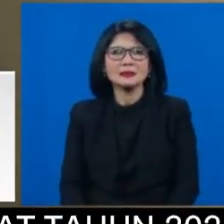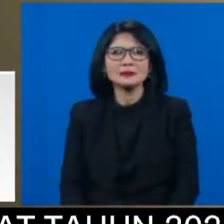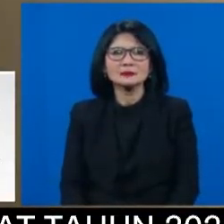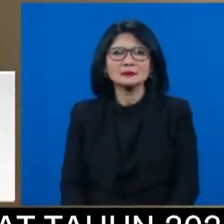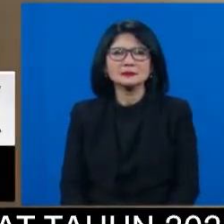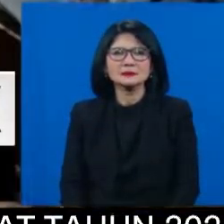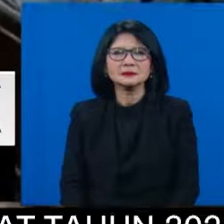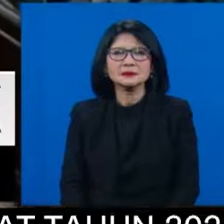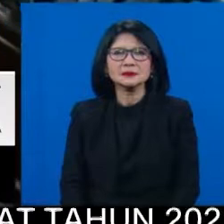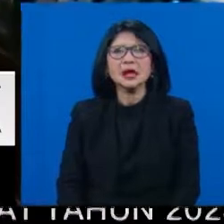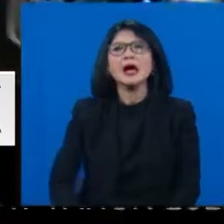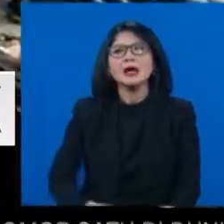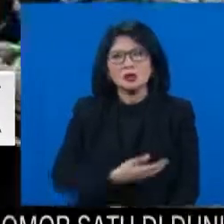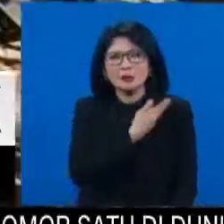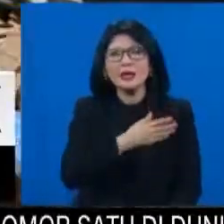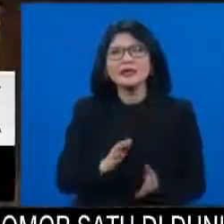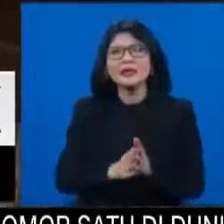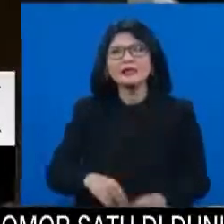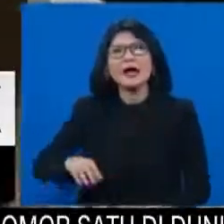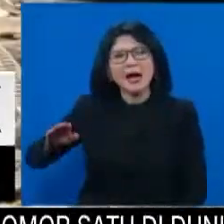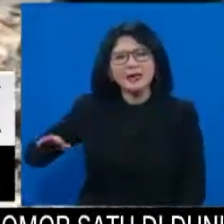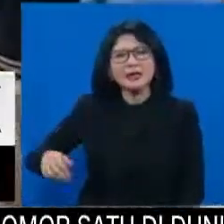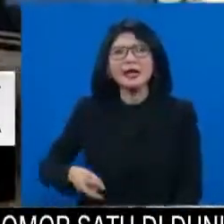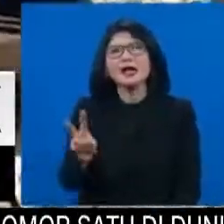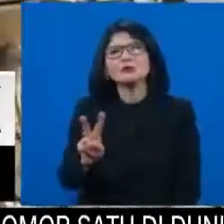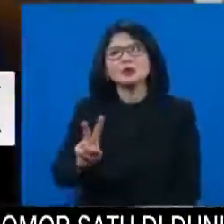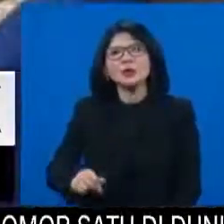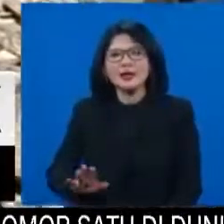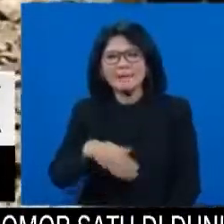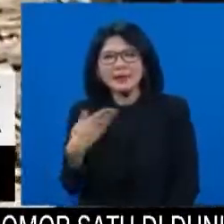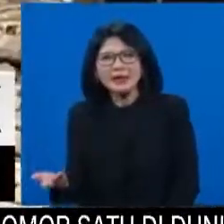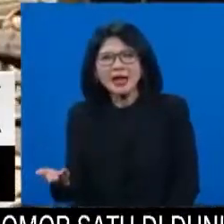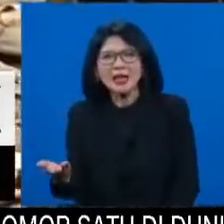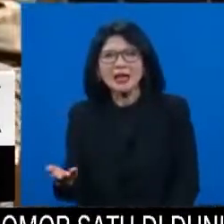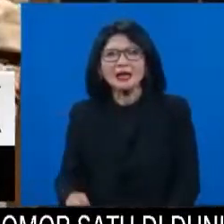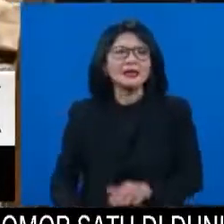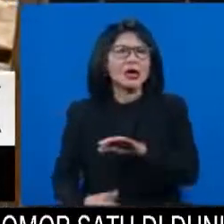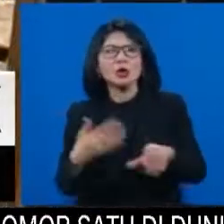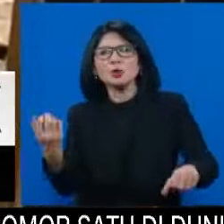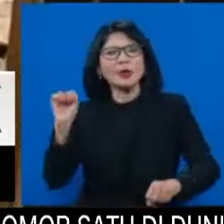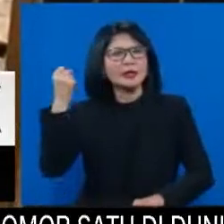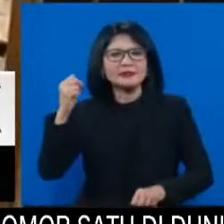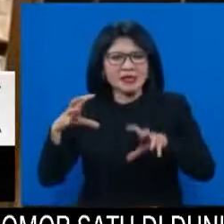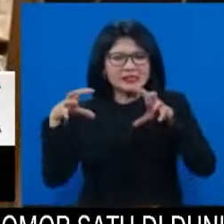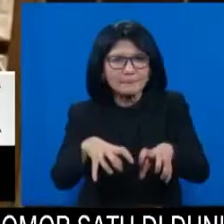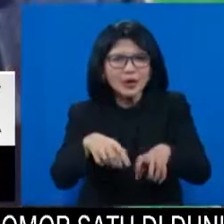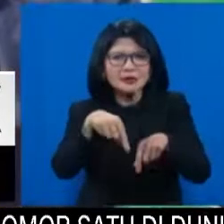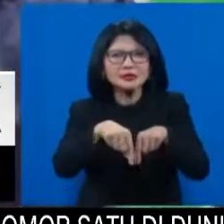bernama Hanis Lestari dan anaknya Naja. Keduanya tewas lantaran tidak bisa menyelamatkan diri akibat terjebak kobaran